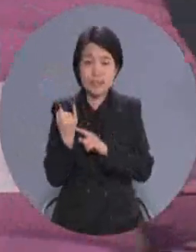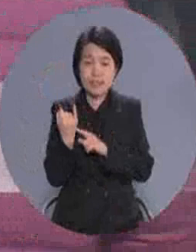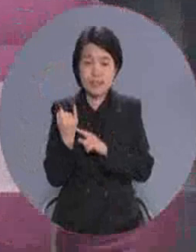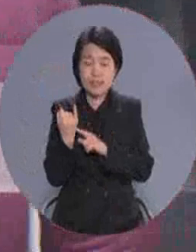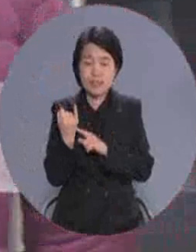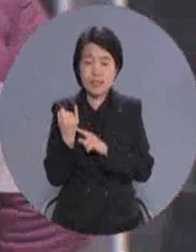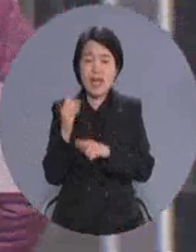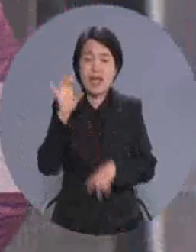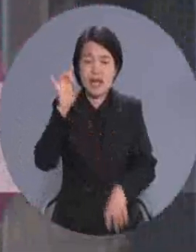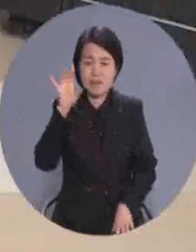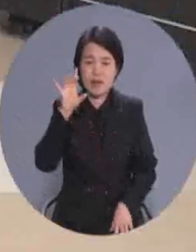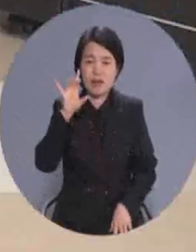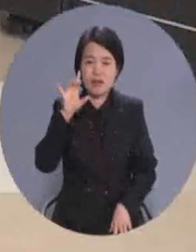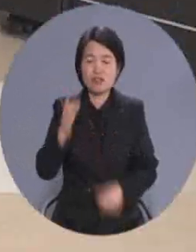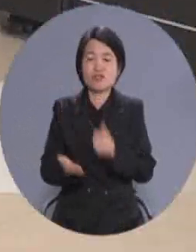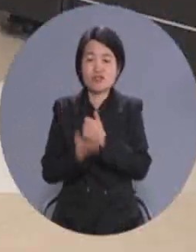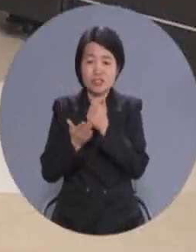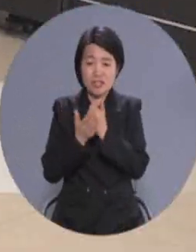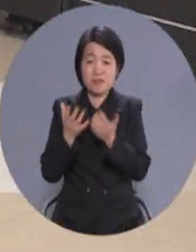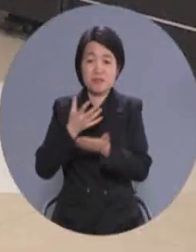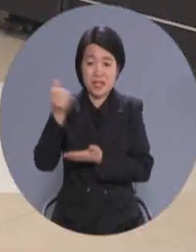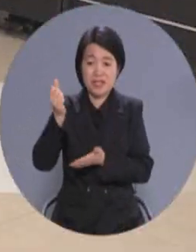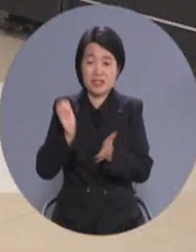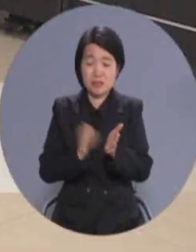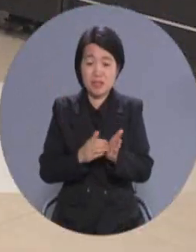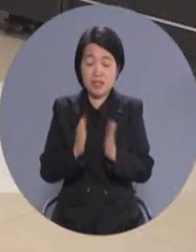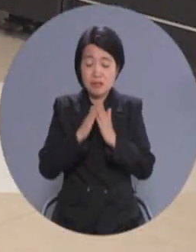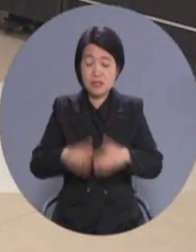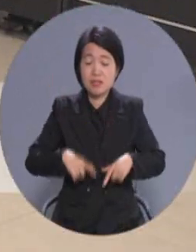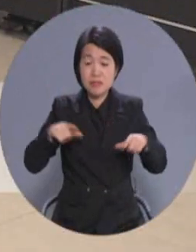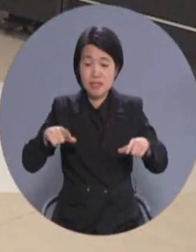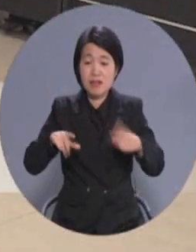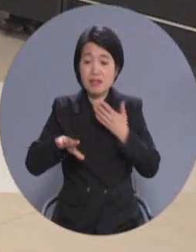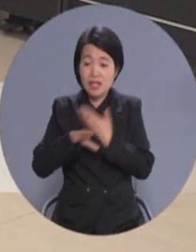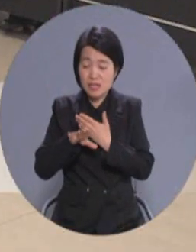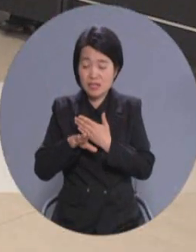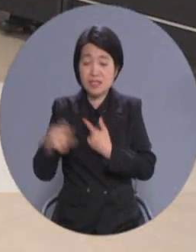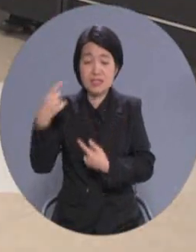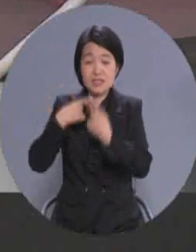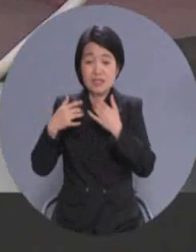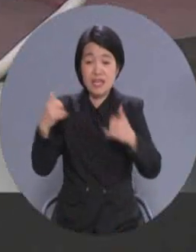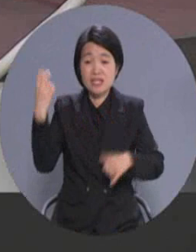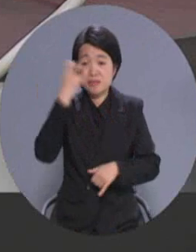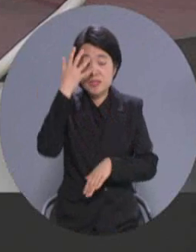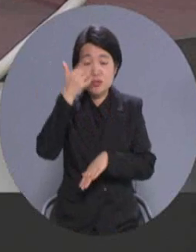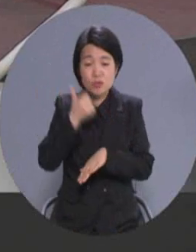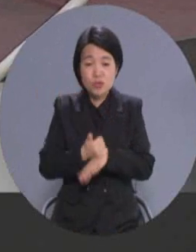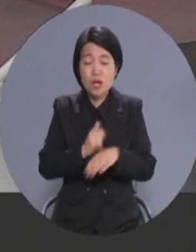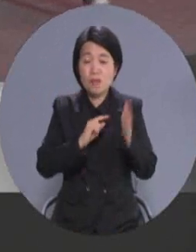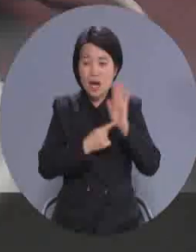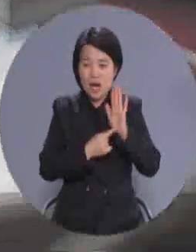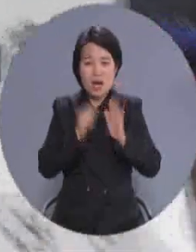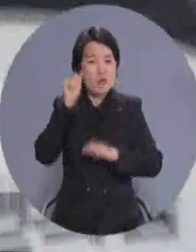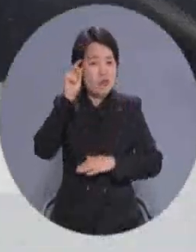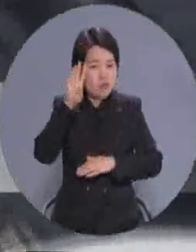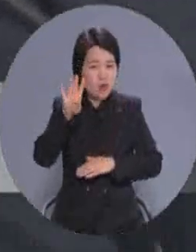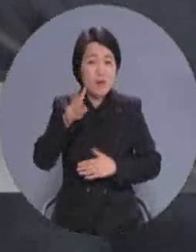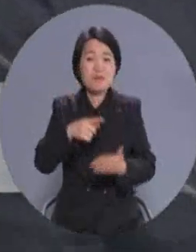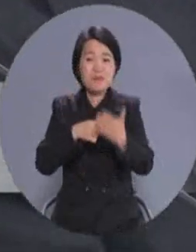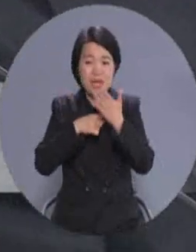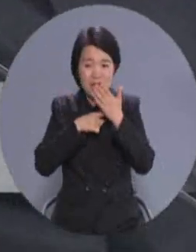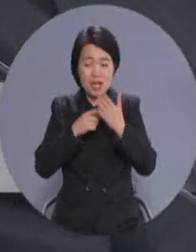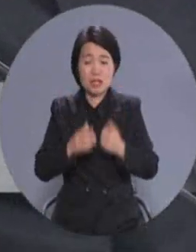산림환경분과위원장이 단수 공천을 받았습니다. 전남 지역 다른 공천 신청자에 대한 심사 결과는 추후 발표될 예정인